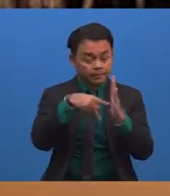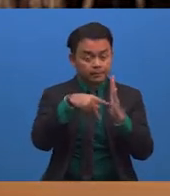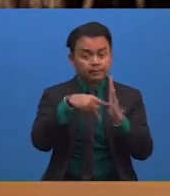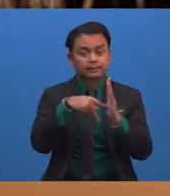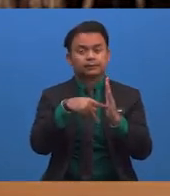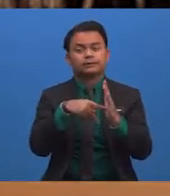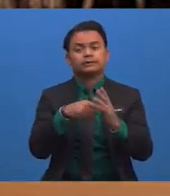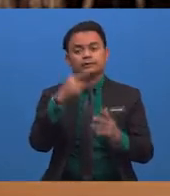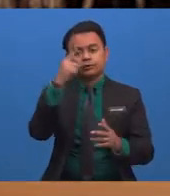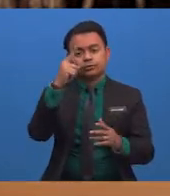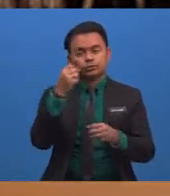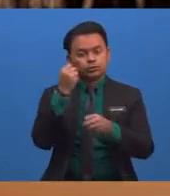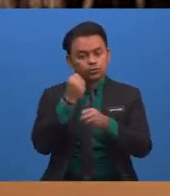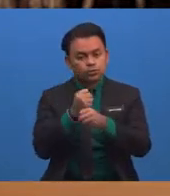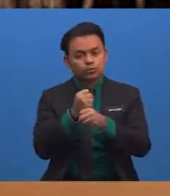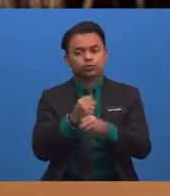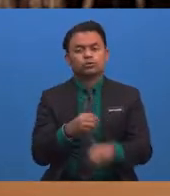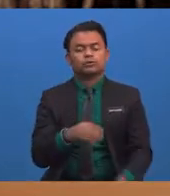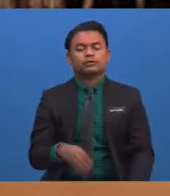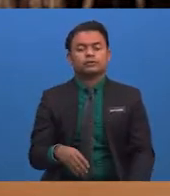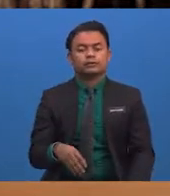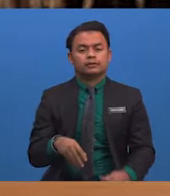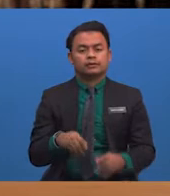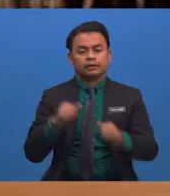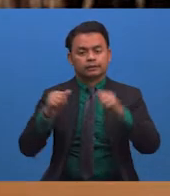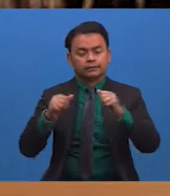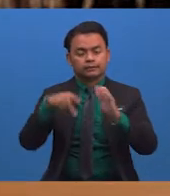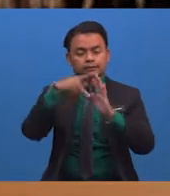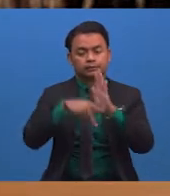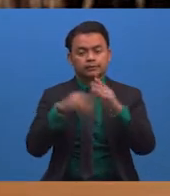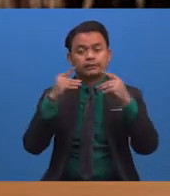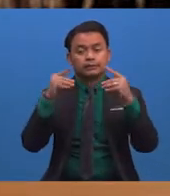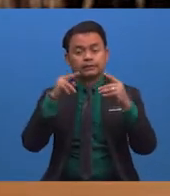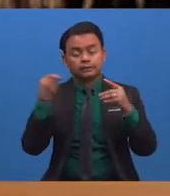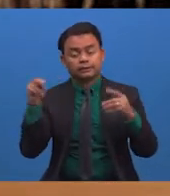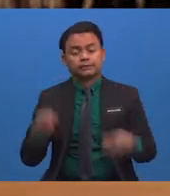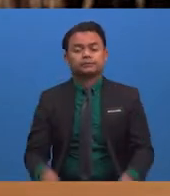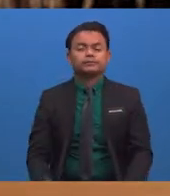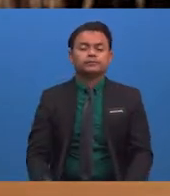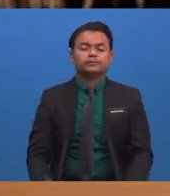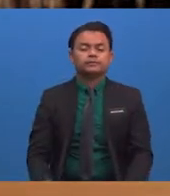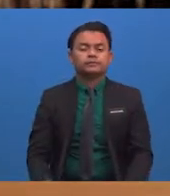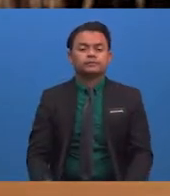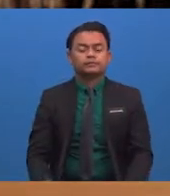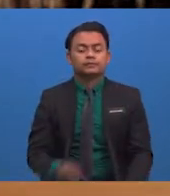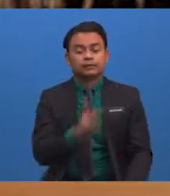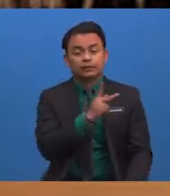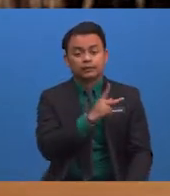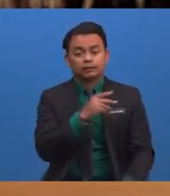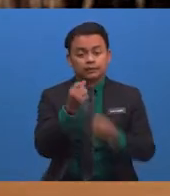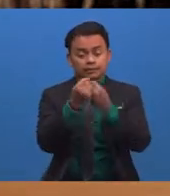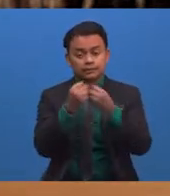kepada aktiviti pendidikan dan intelektual. Khalifah menyediakan pelbagai